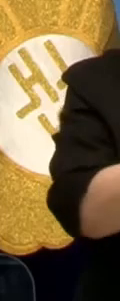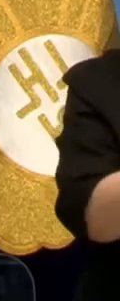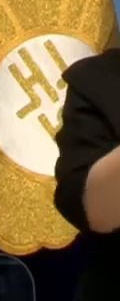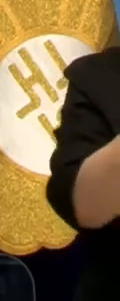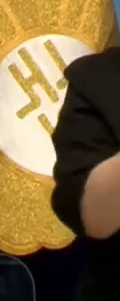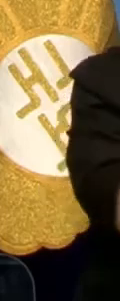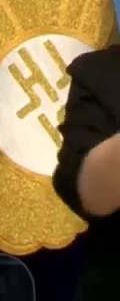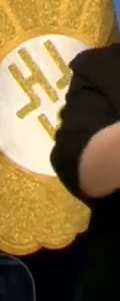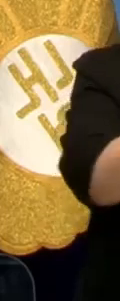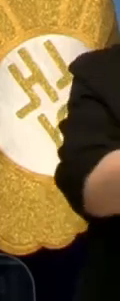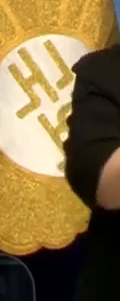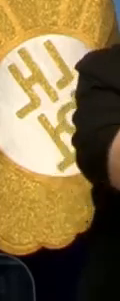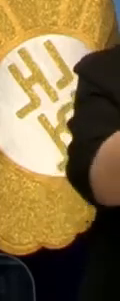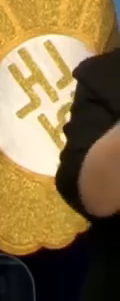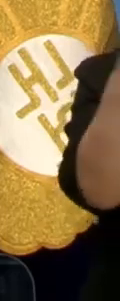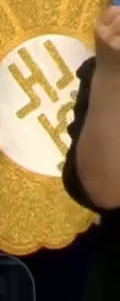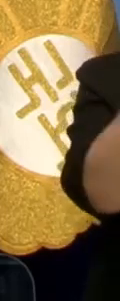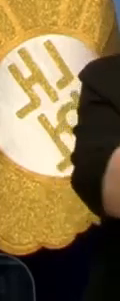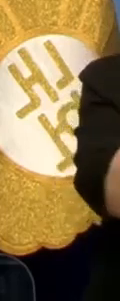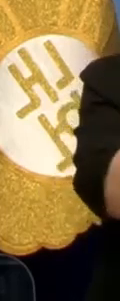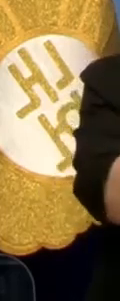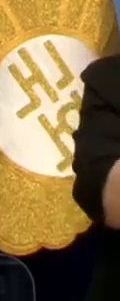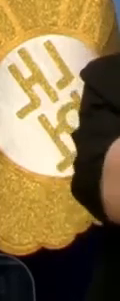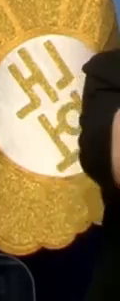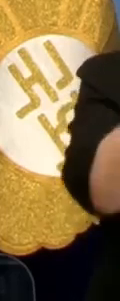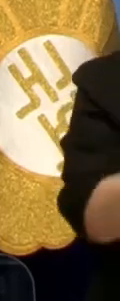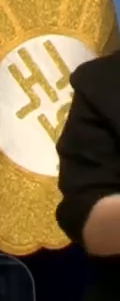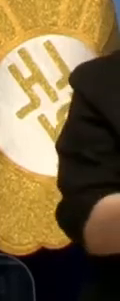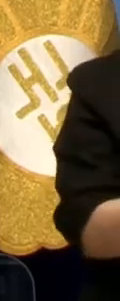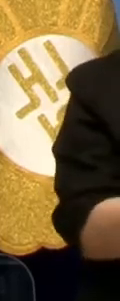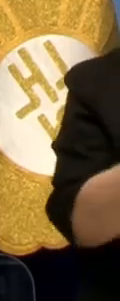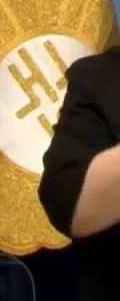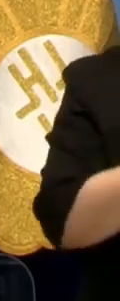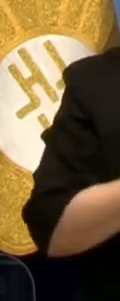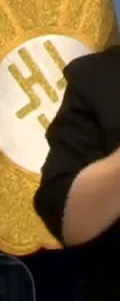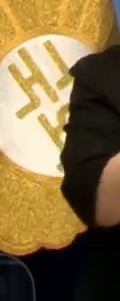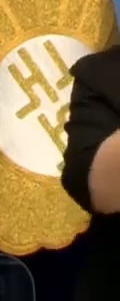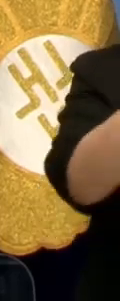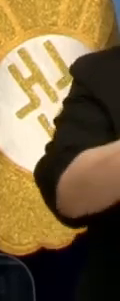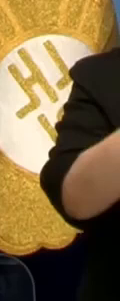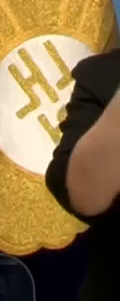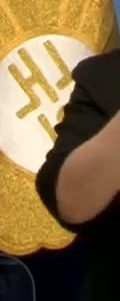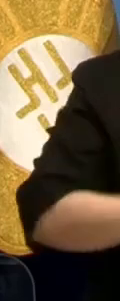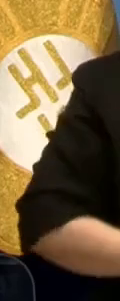최소한의 인간다운 삶은 물론 생존마저 위기로 내몰리고 있습니다.